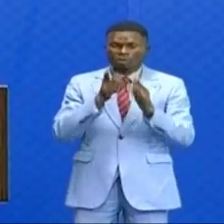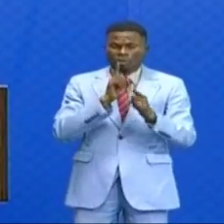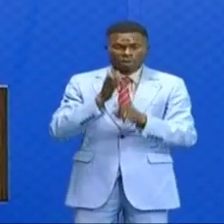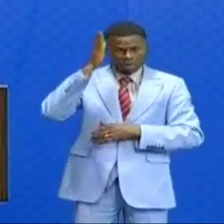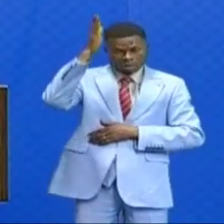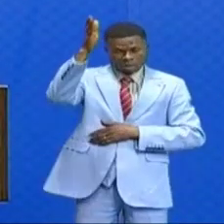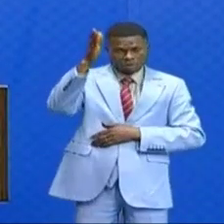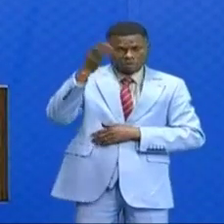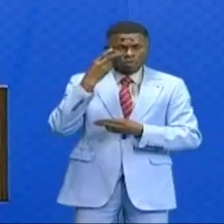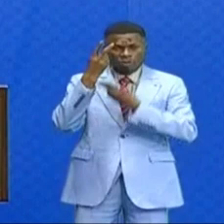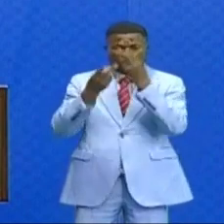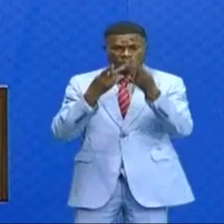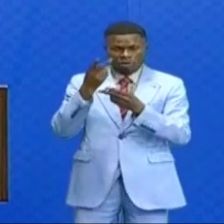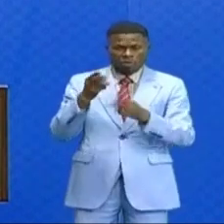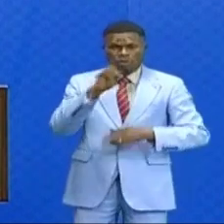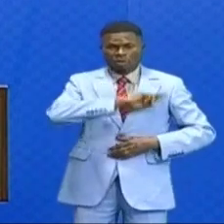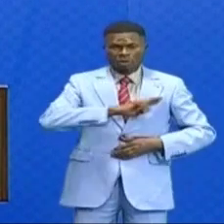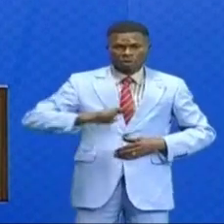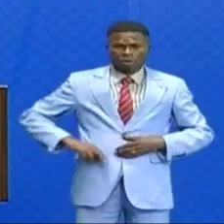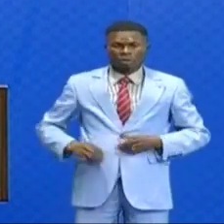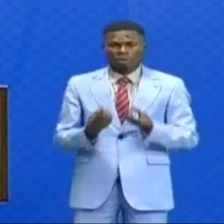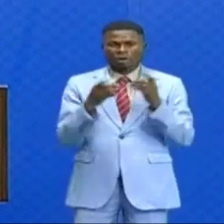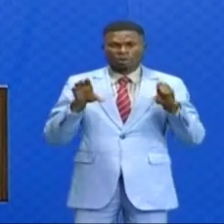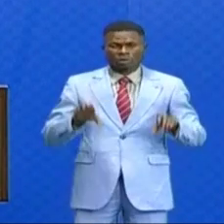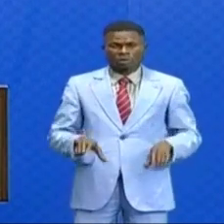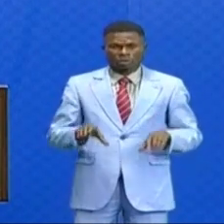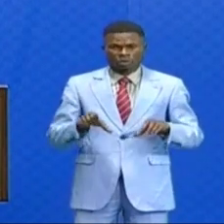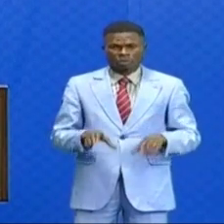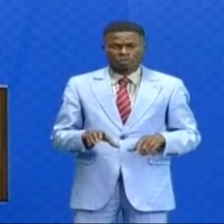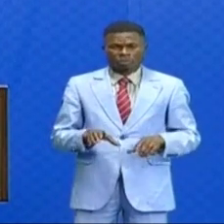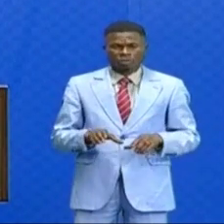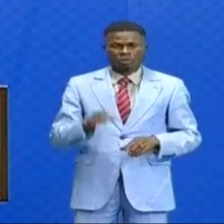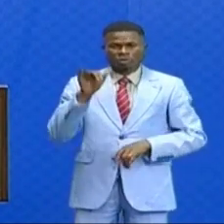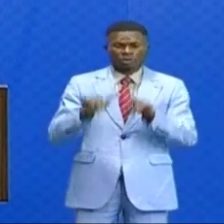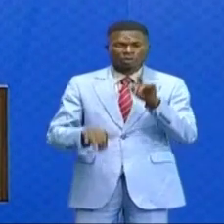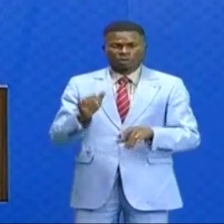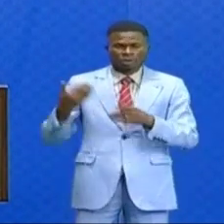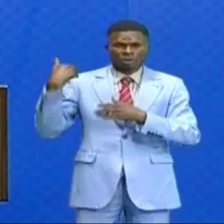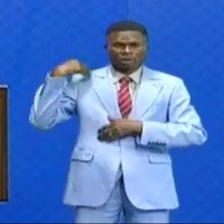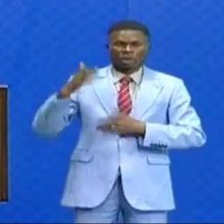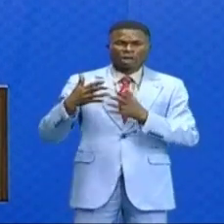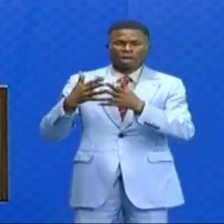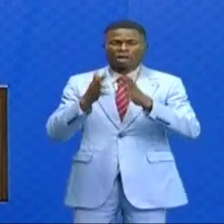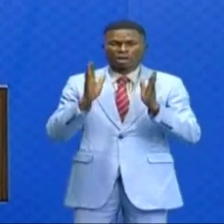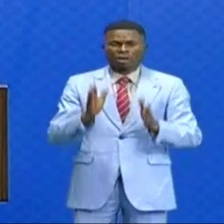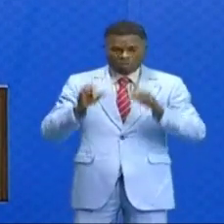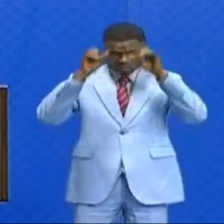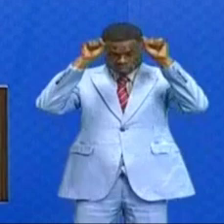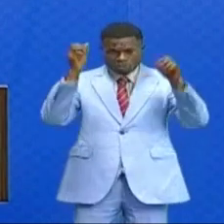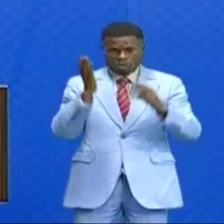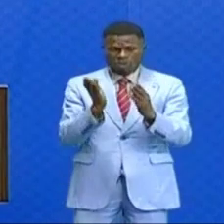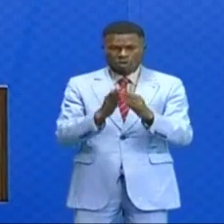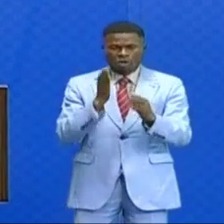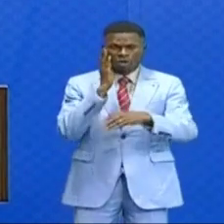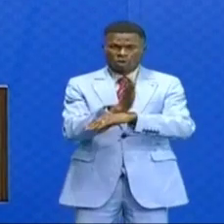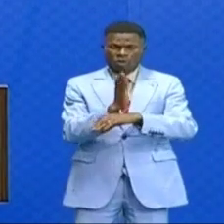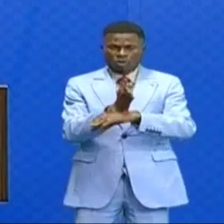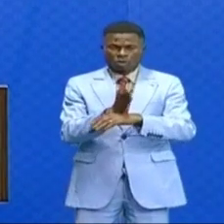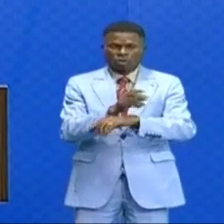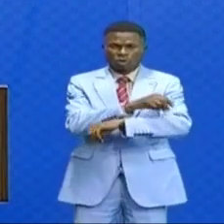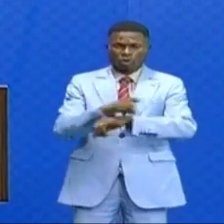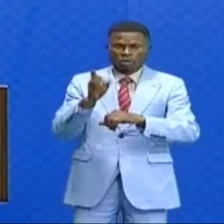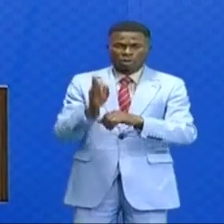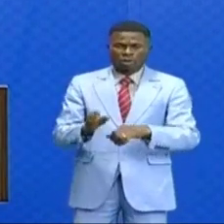prochaine visite annoncée en République démocratique du Congo du secrétaire d'État américain, président du conseil d'administration